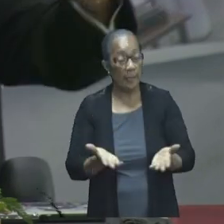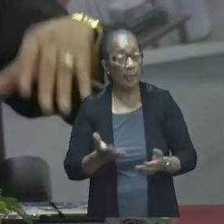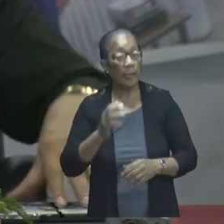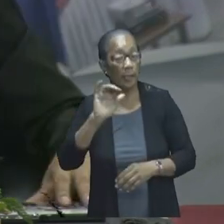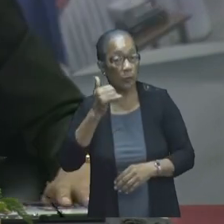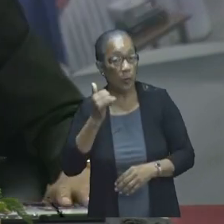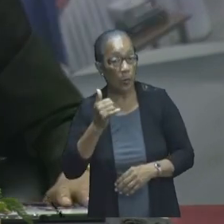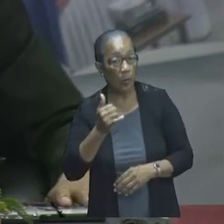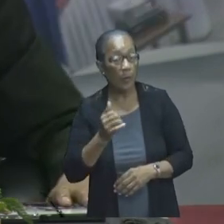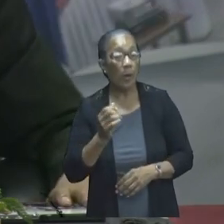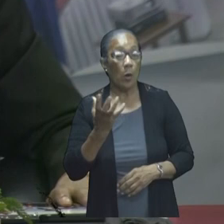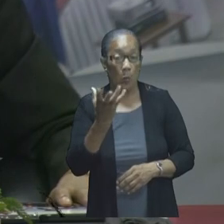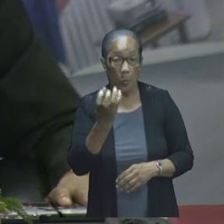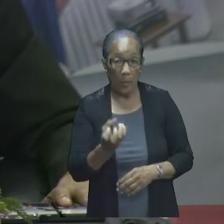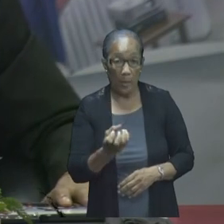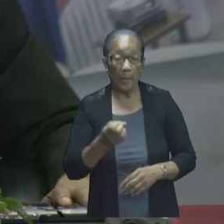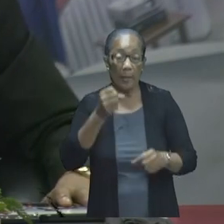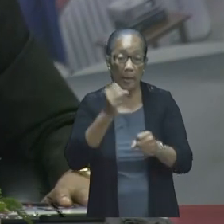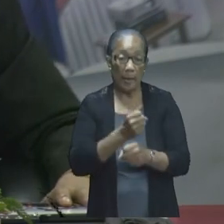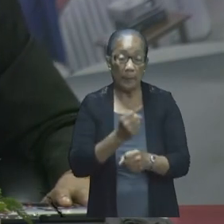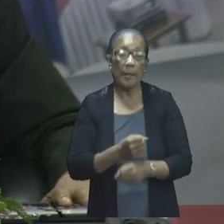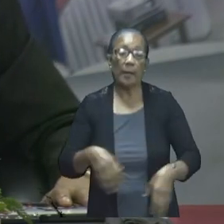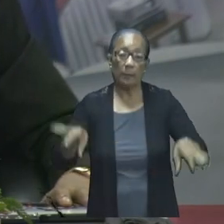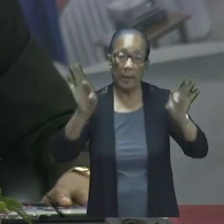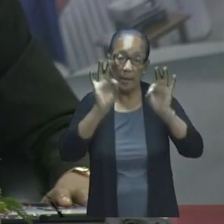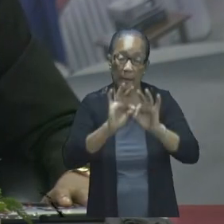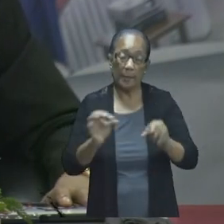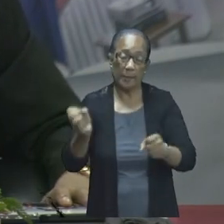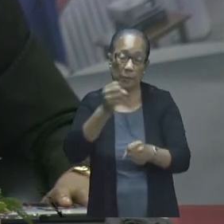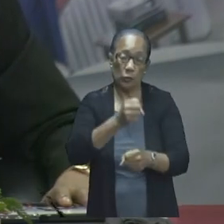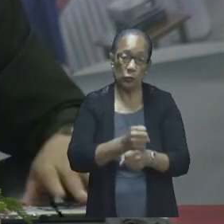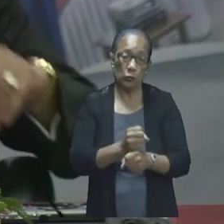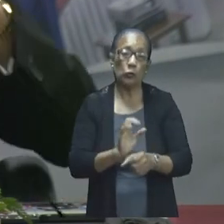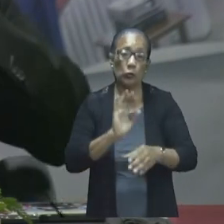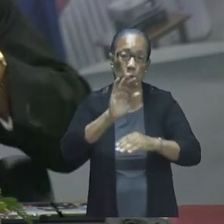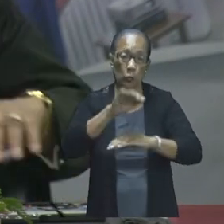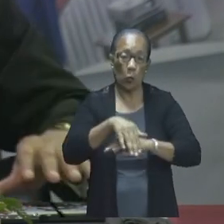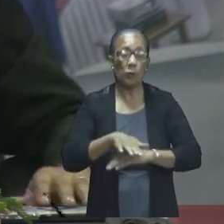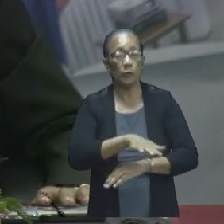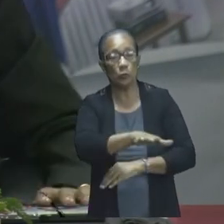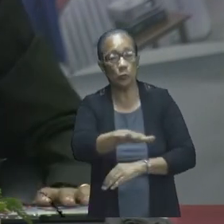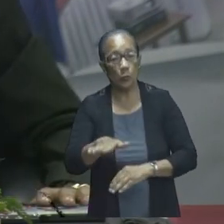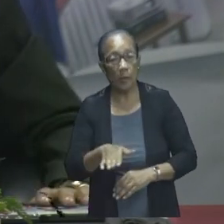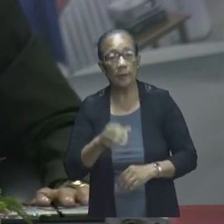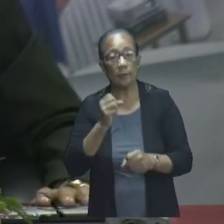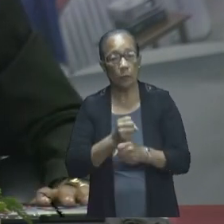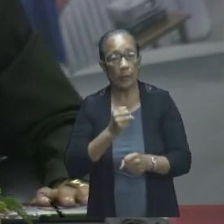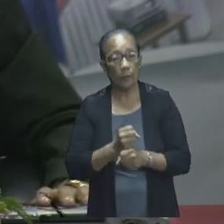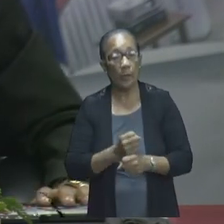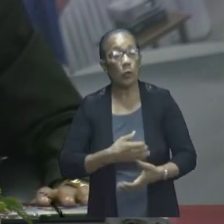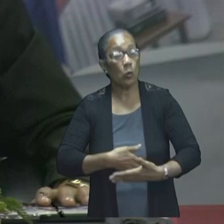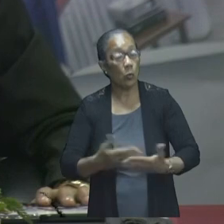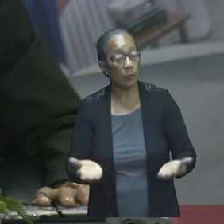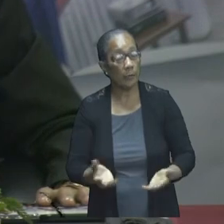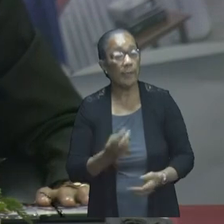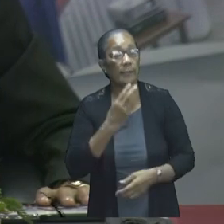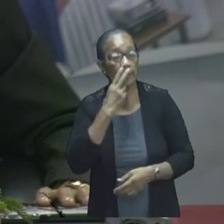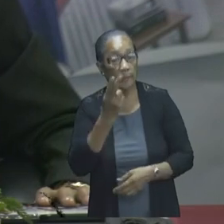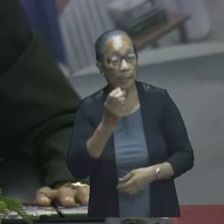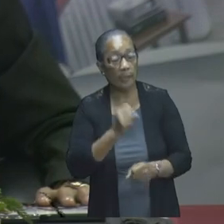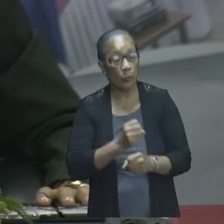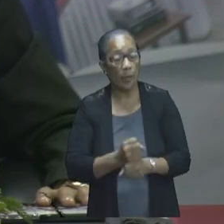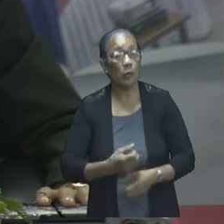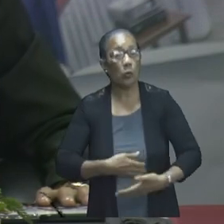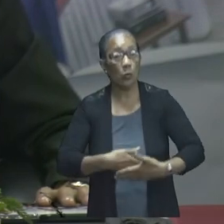arbeid of naar andere belangrijke instituten over de situatie maar werkloosheid dan zie je dat er werkloosheid is